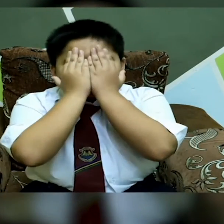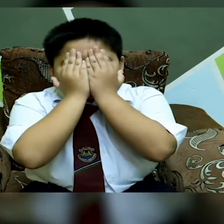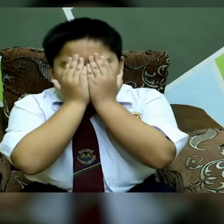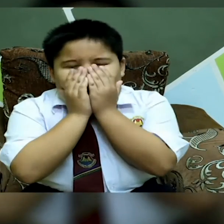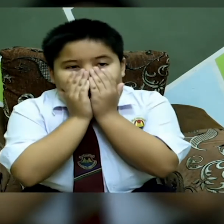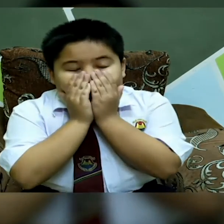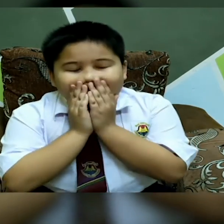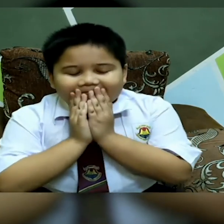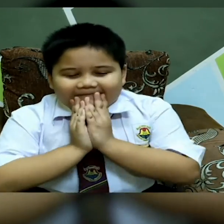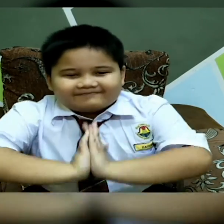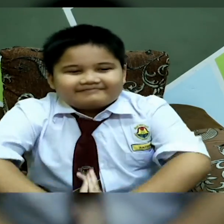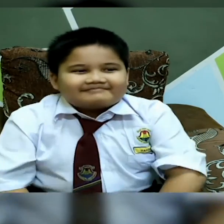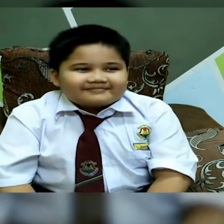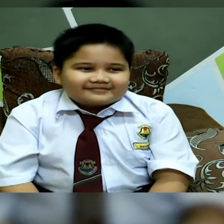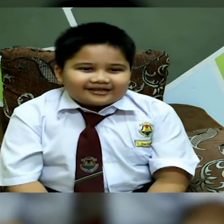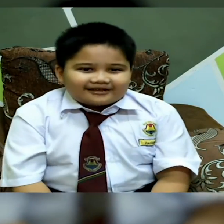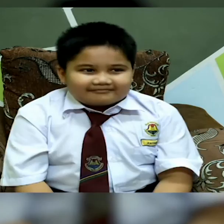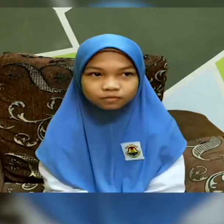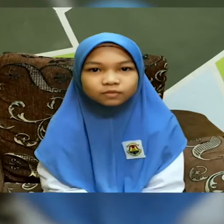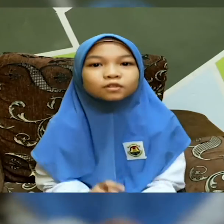Malulah cikgu nak jawab.